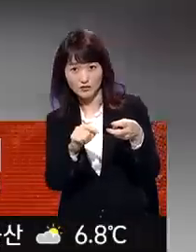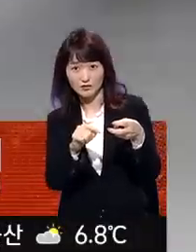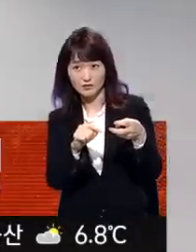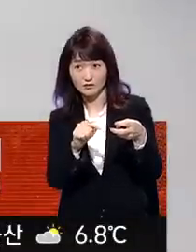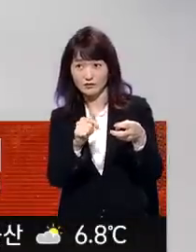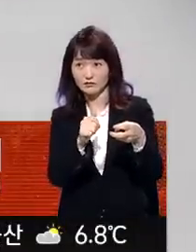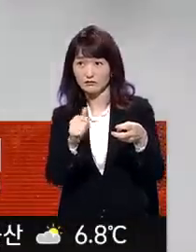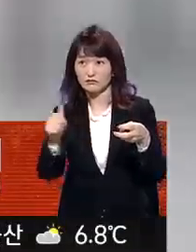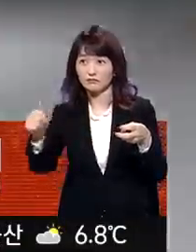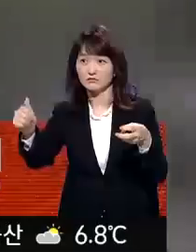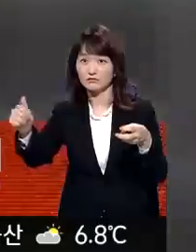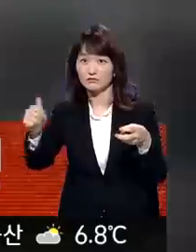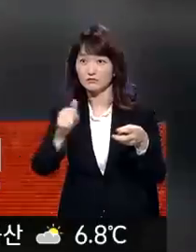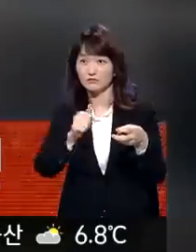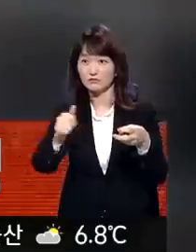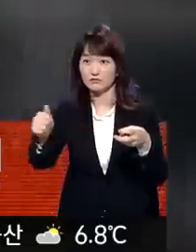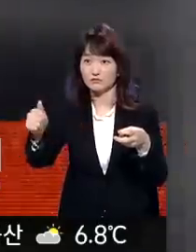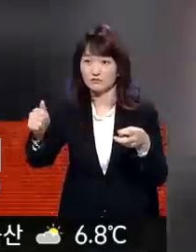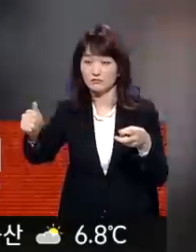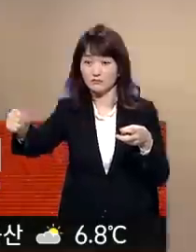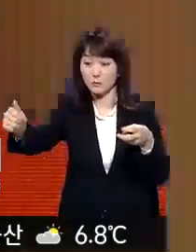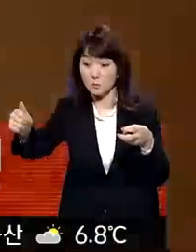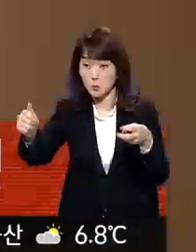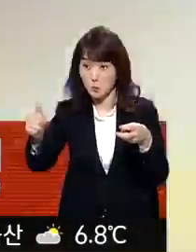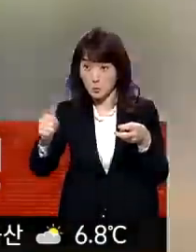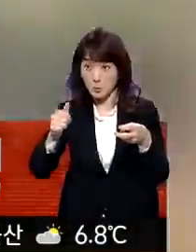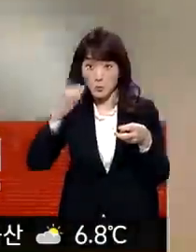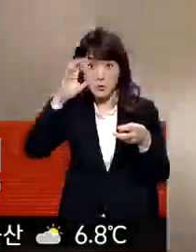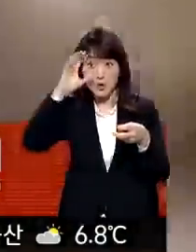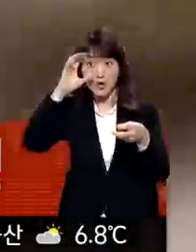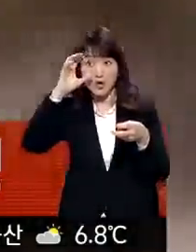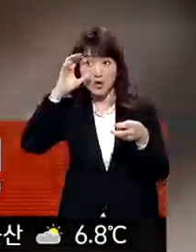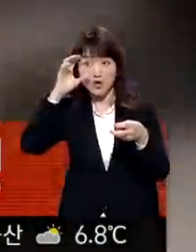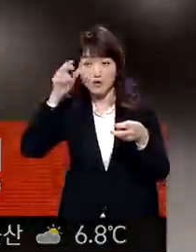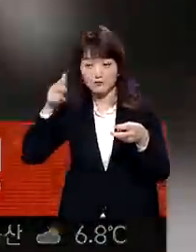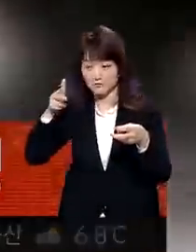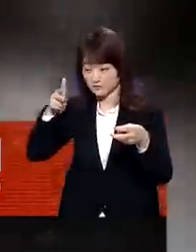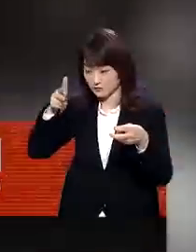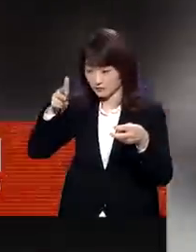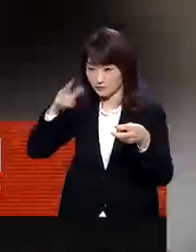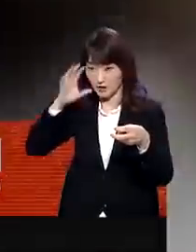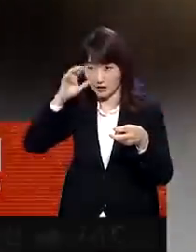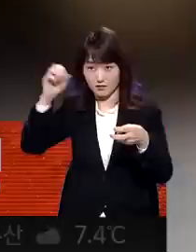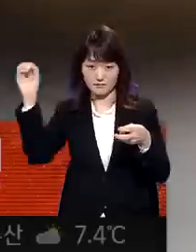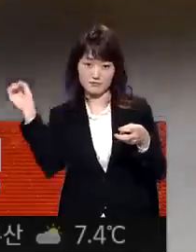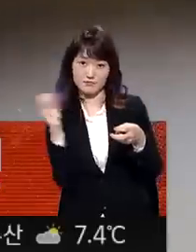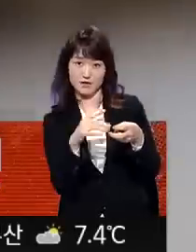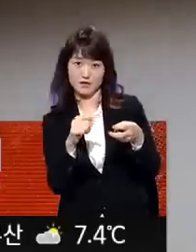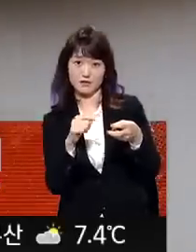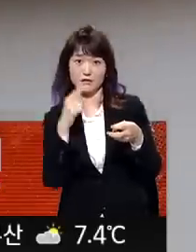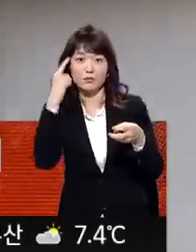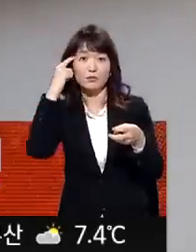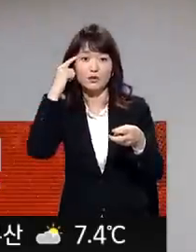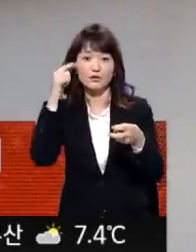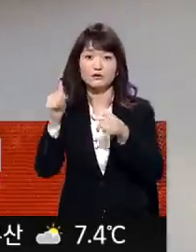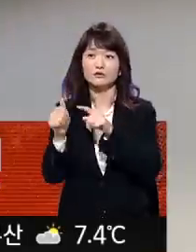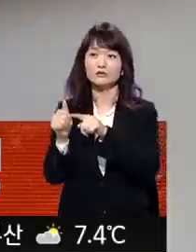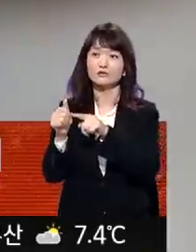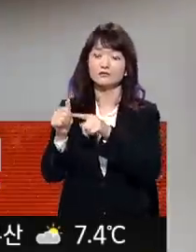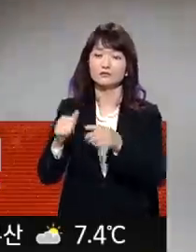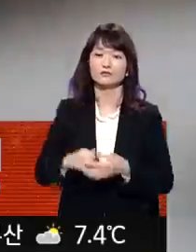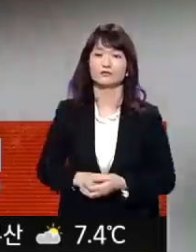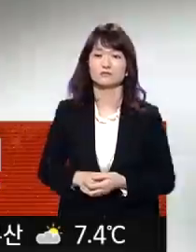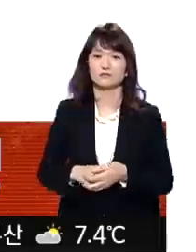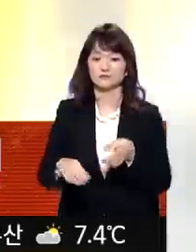이제는 떠나는 건가 싶었는데 다시 슬금슬금 뛰어오더니요. 영상 찍고 있던 창문 쪽으로 또 던졌습니다. 왜 저래 도대체. 저